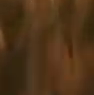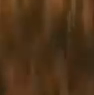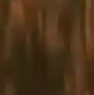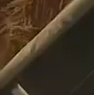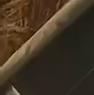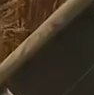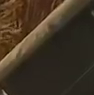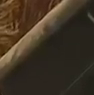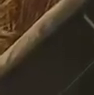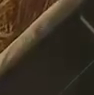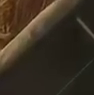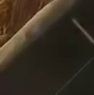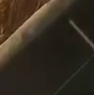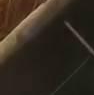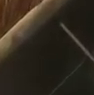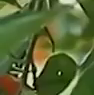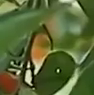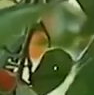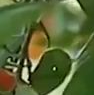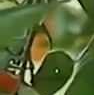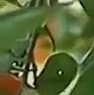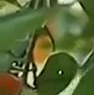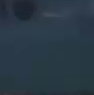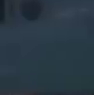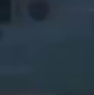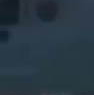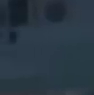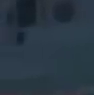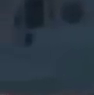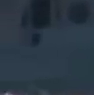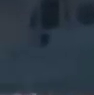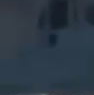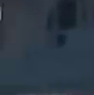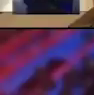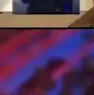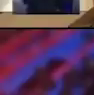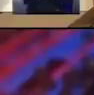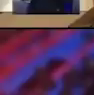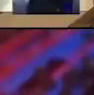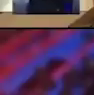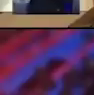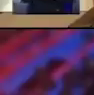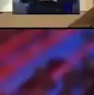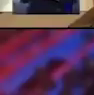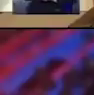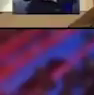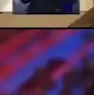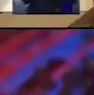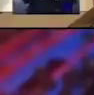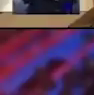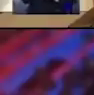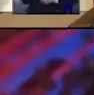dollar, tdakhel ghir bel dinar. Ou flaha ta'ana ma tkfich bach twakkel 50% min aljazairiyin. Ya